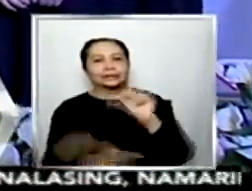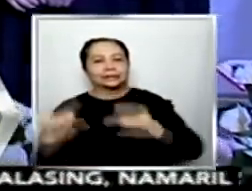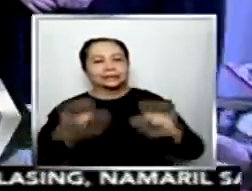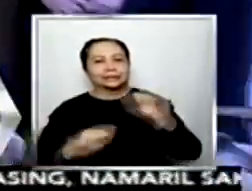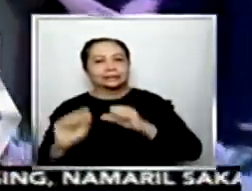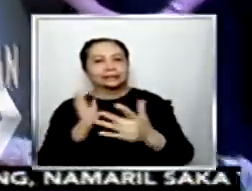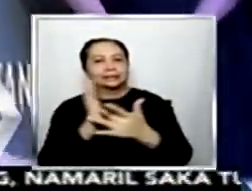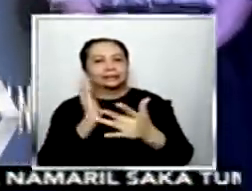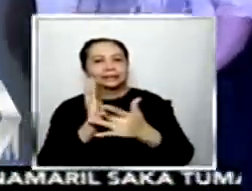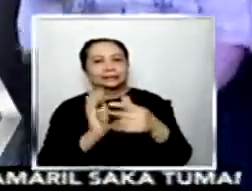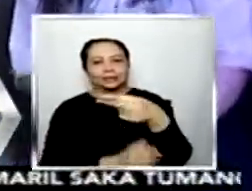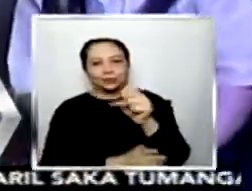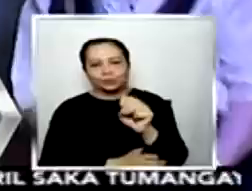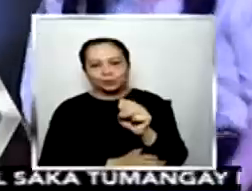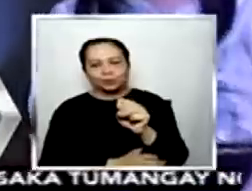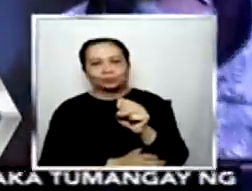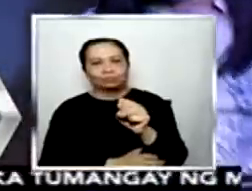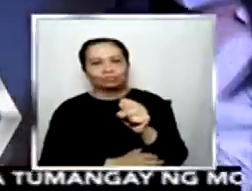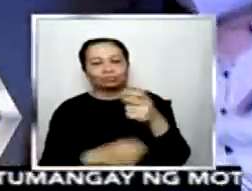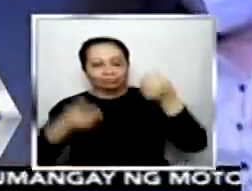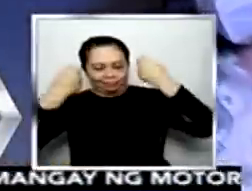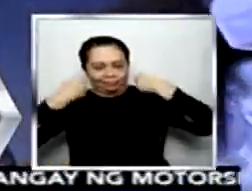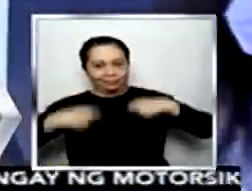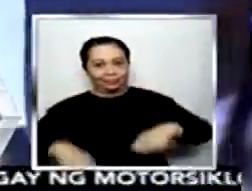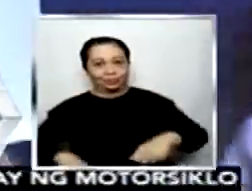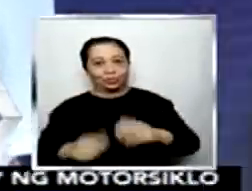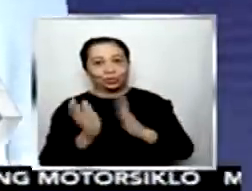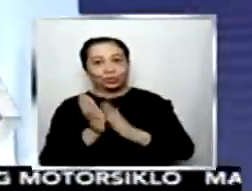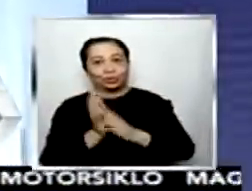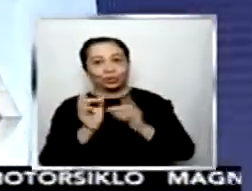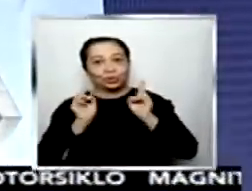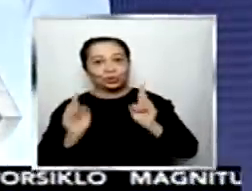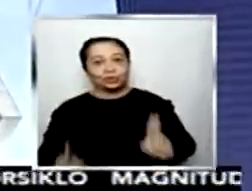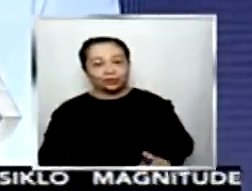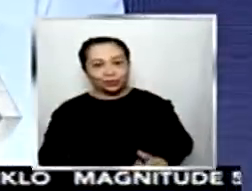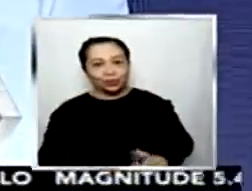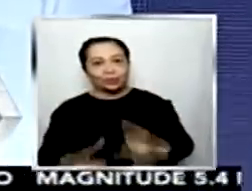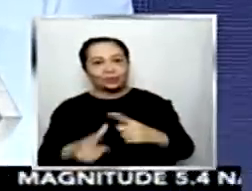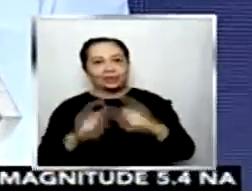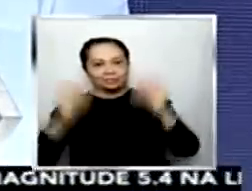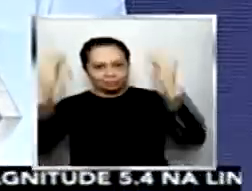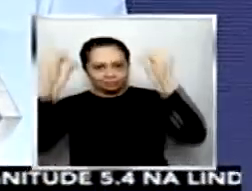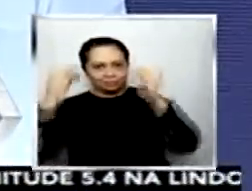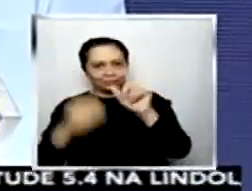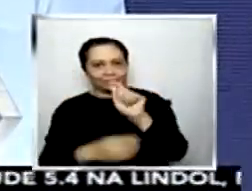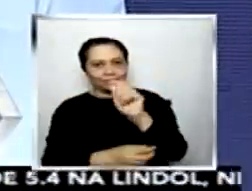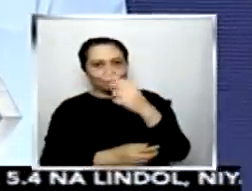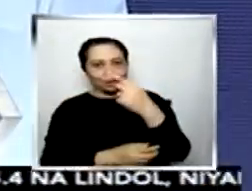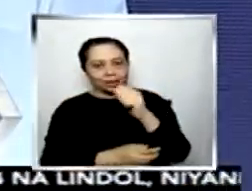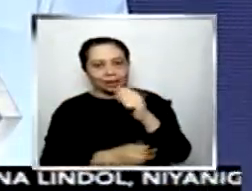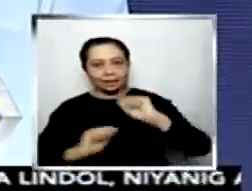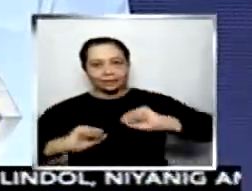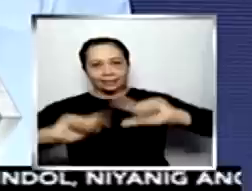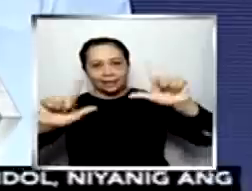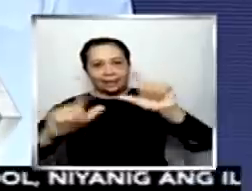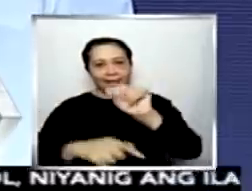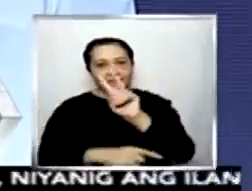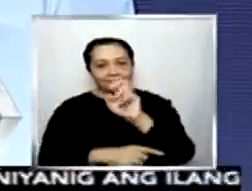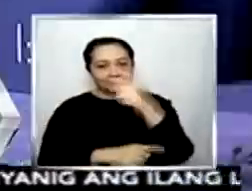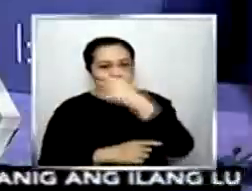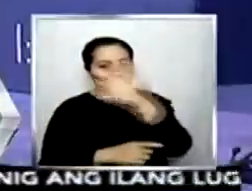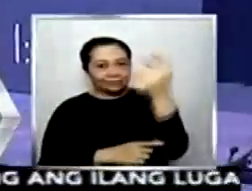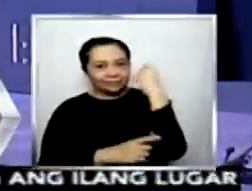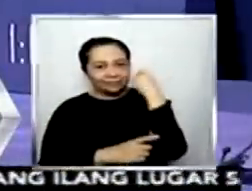School. Binihisan po ng school uniform, sa kanila yan ang toga. Ang live na video ng mga graduate